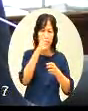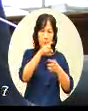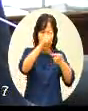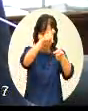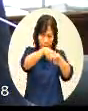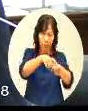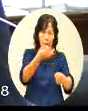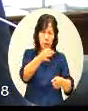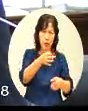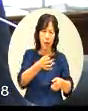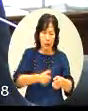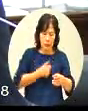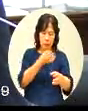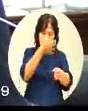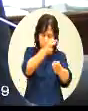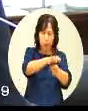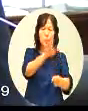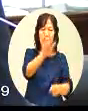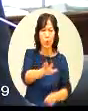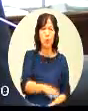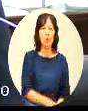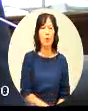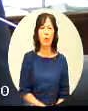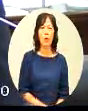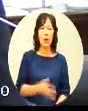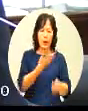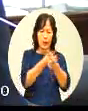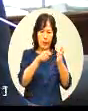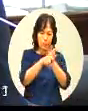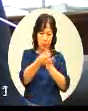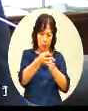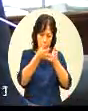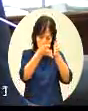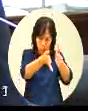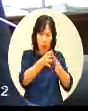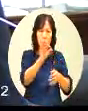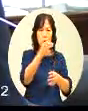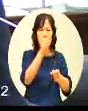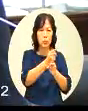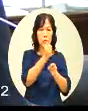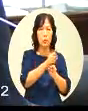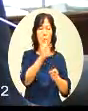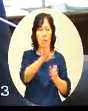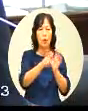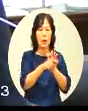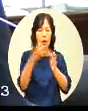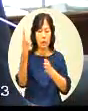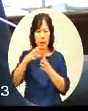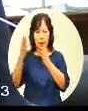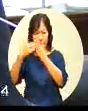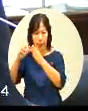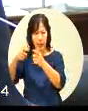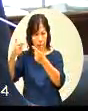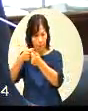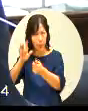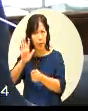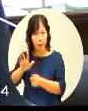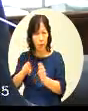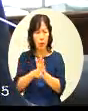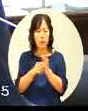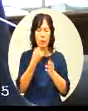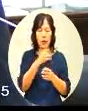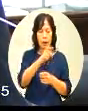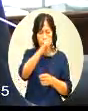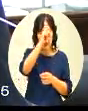样的预算能够落实，能够他这样专款专用。第三个就是产学合作，我想登革热防治中心它需